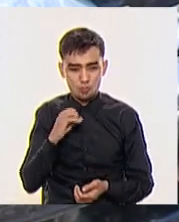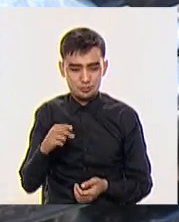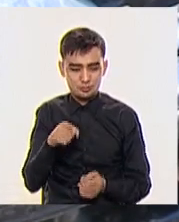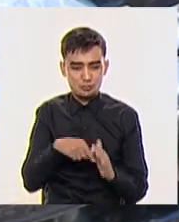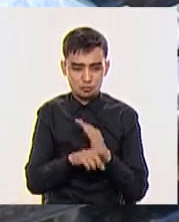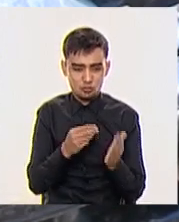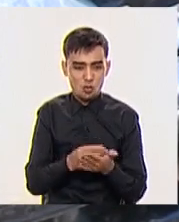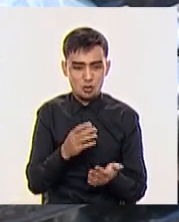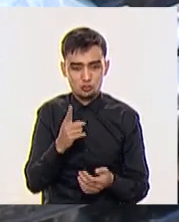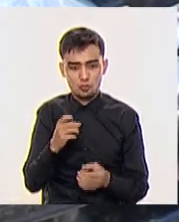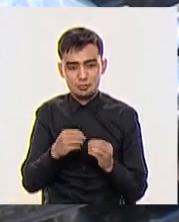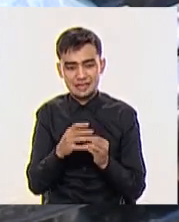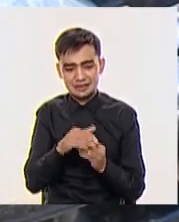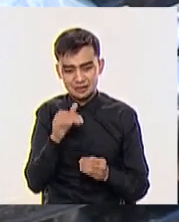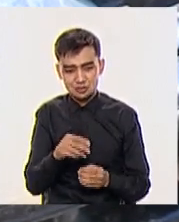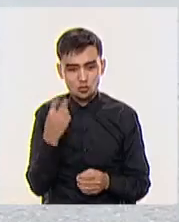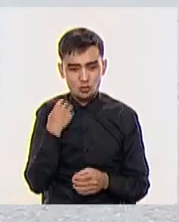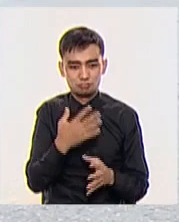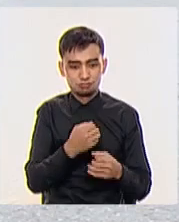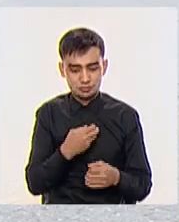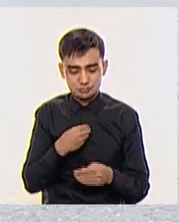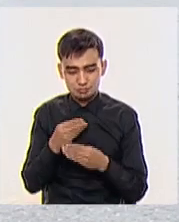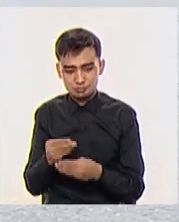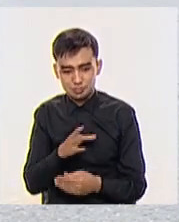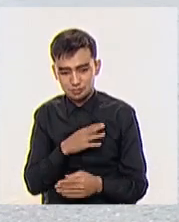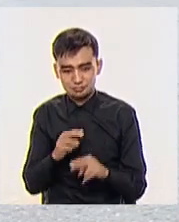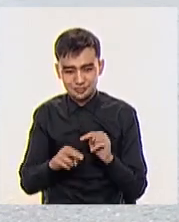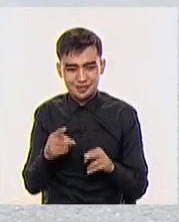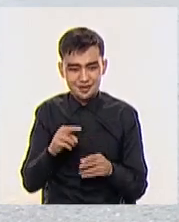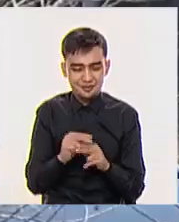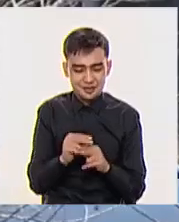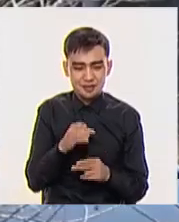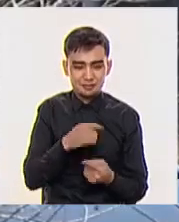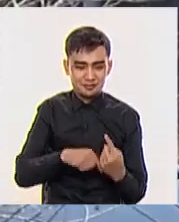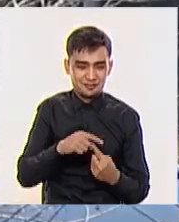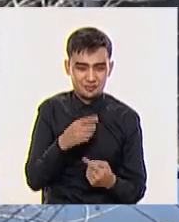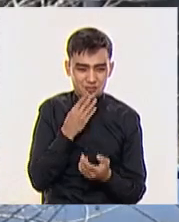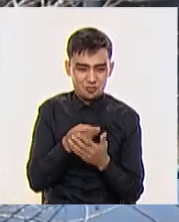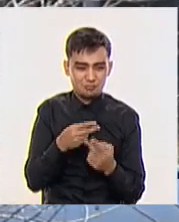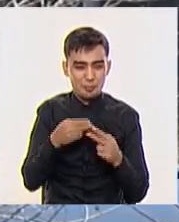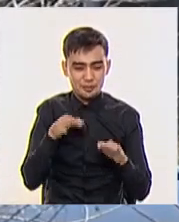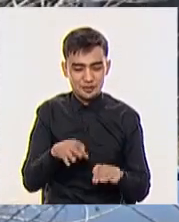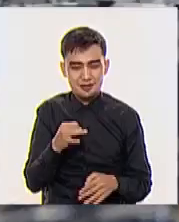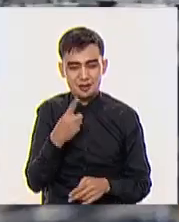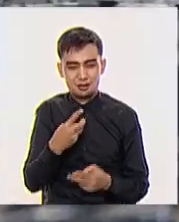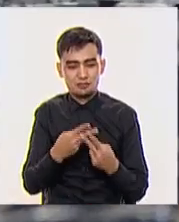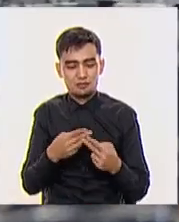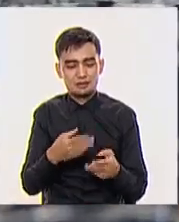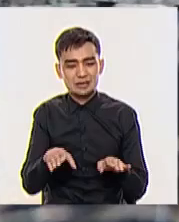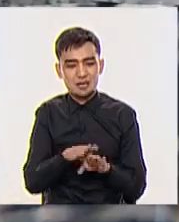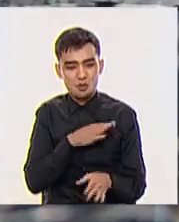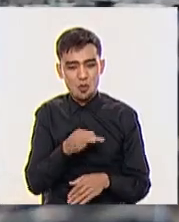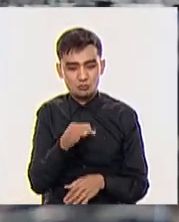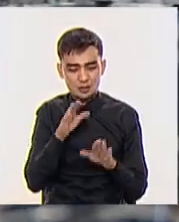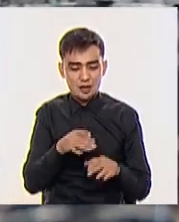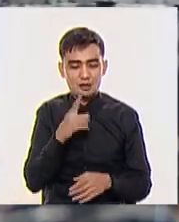oğan 115.000 karz alıp toj berdim. Sotталгандардын санынын азаюуна байланысты облыста былтыр бир түрмө жабылган. Быйыл да